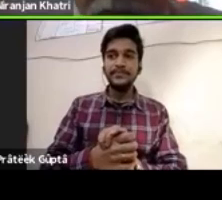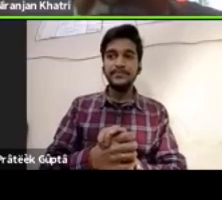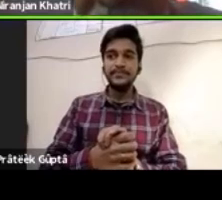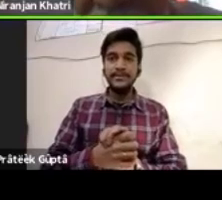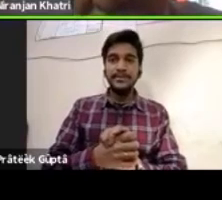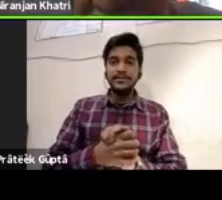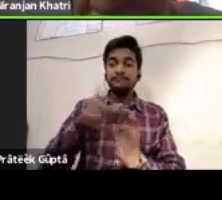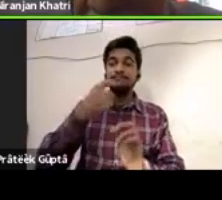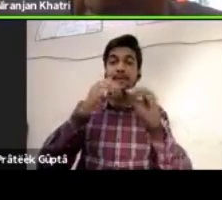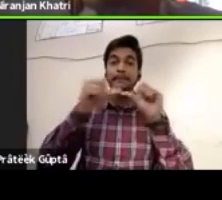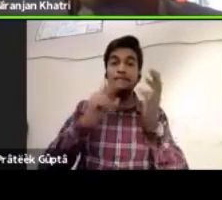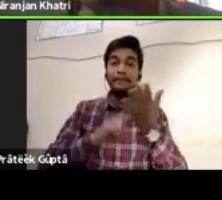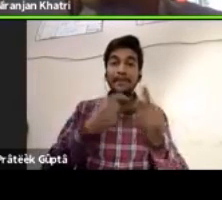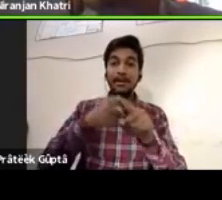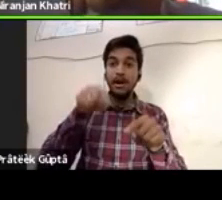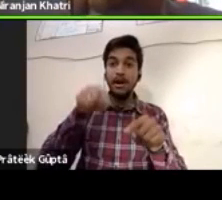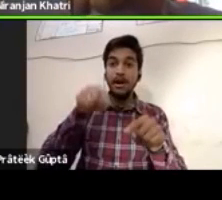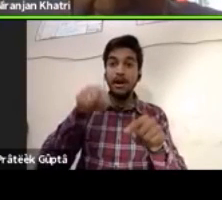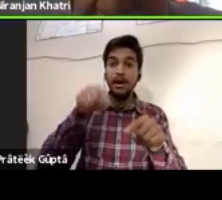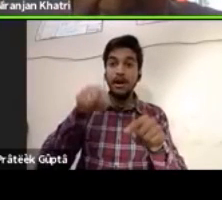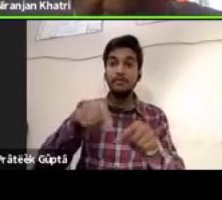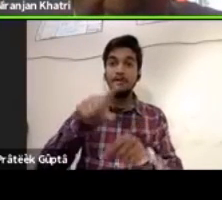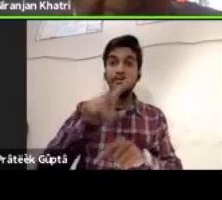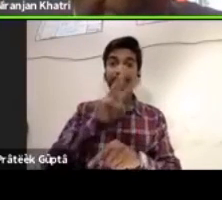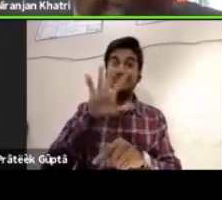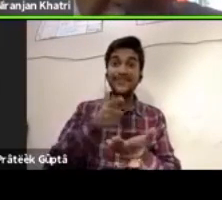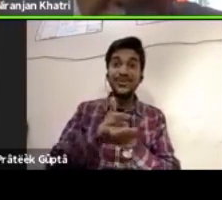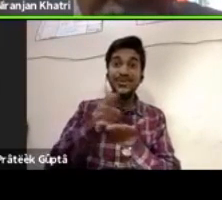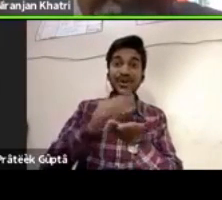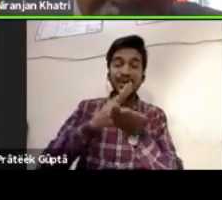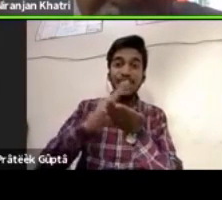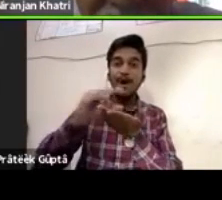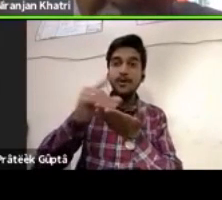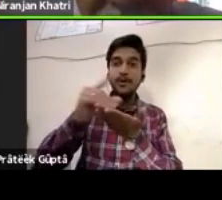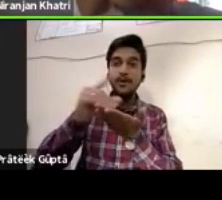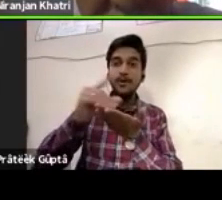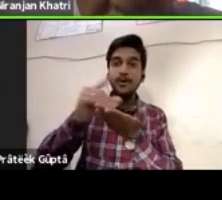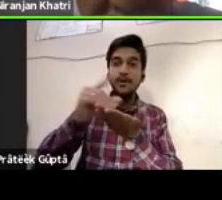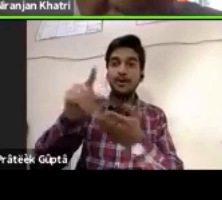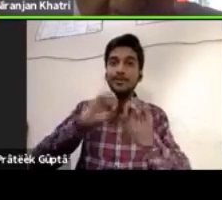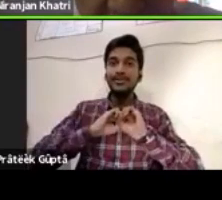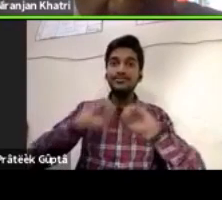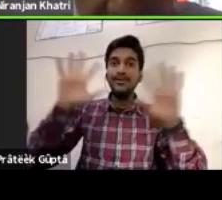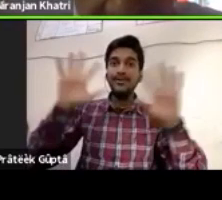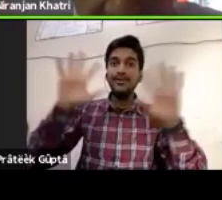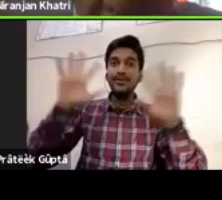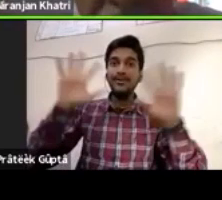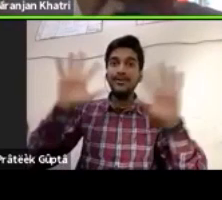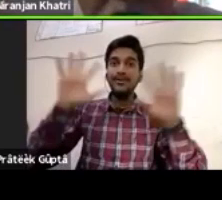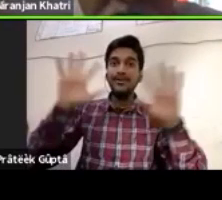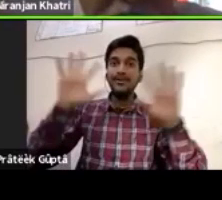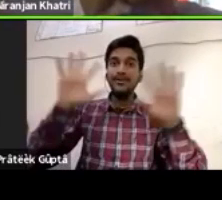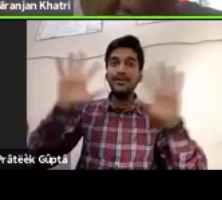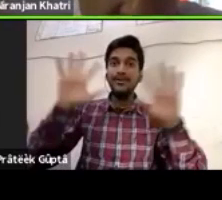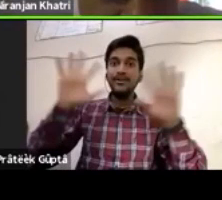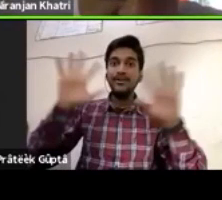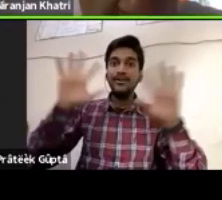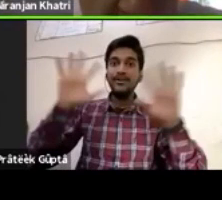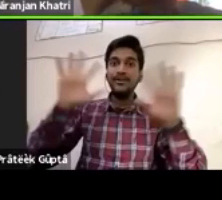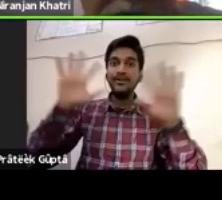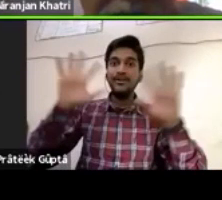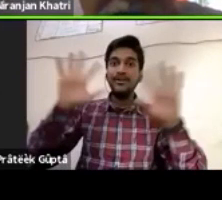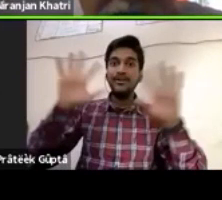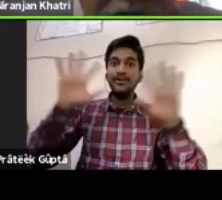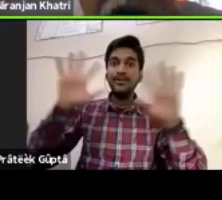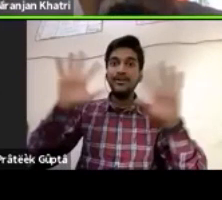गाँव में फैला दिया है, और हमारा ड्रीम है कि ये कम से कम 5,000 गांव में फैलेगा अगले 2 साल में, और अगले